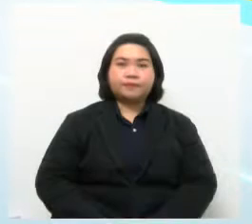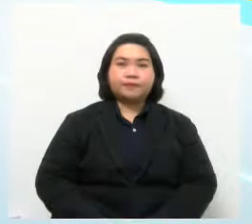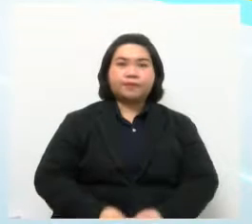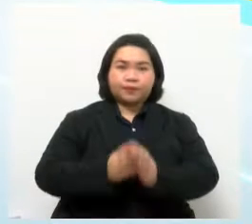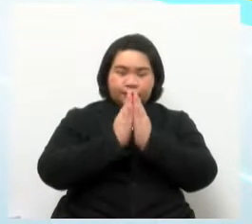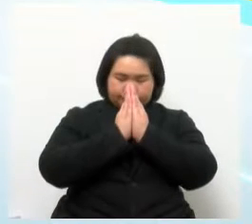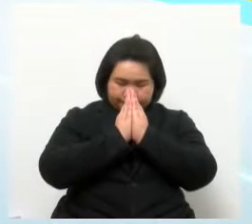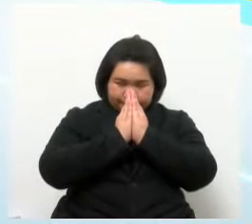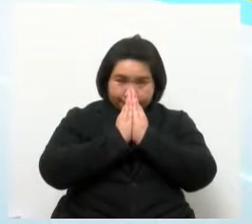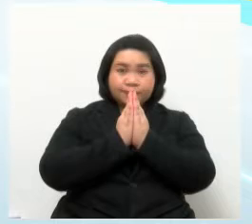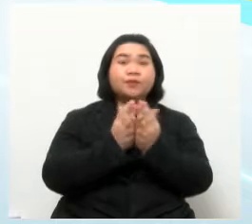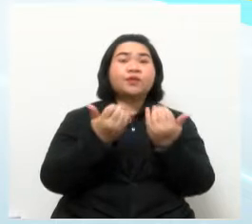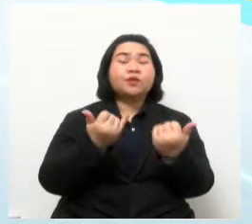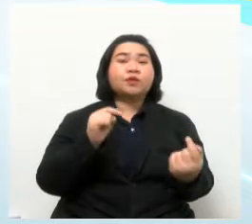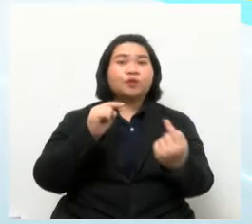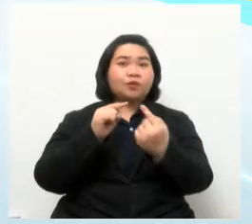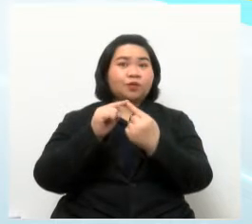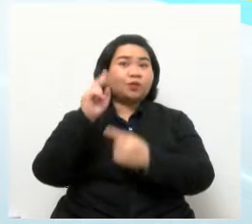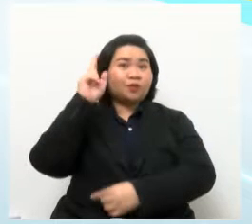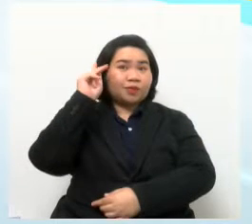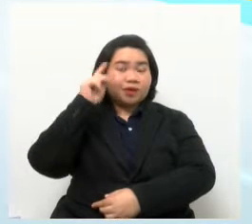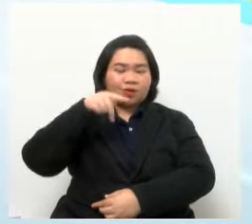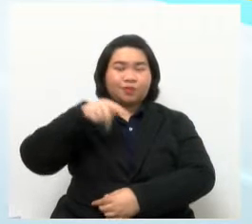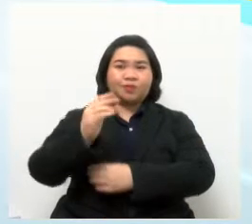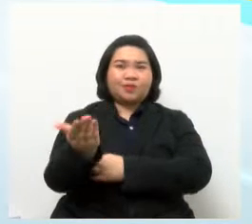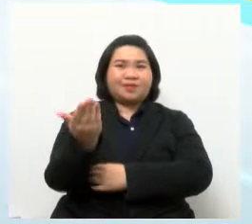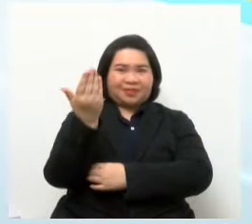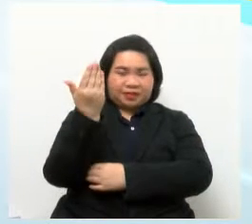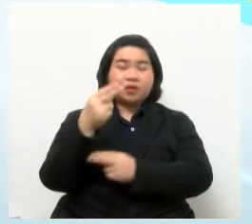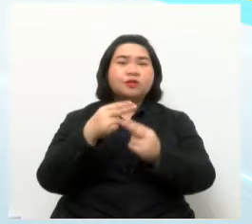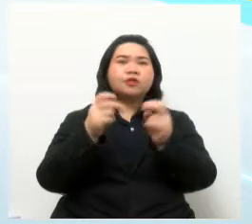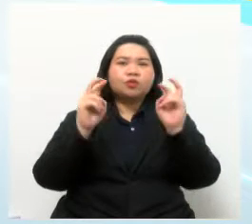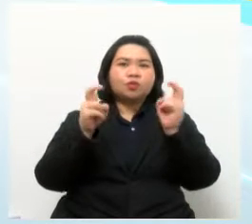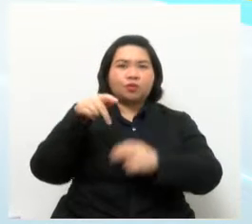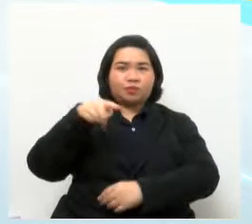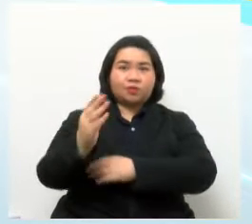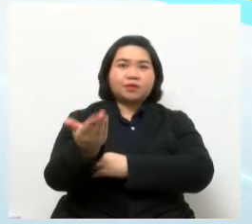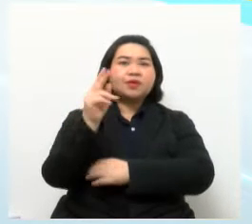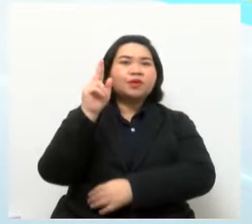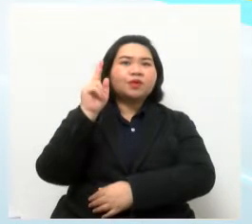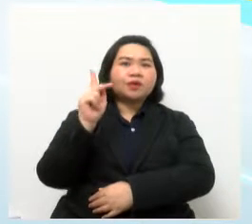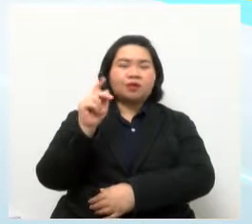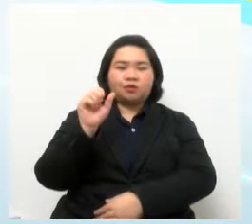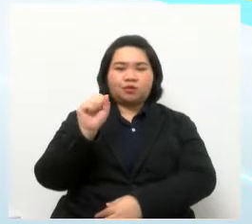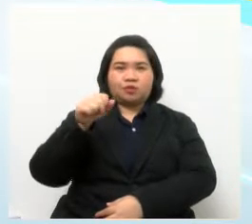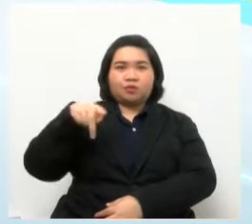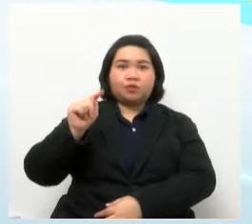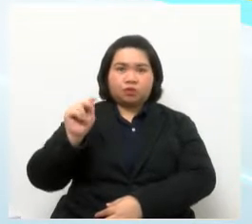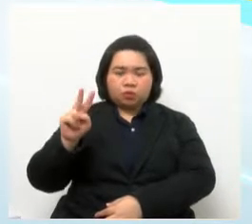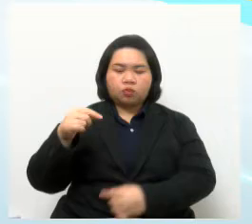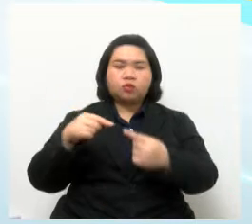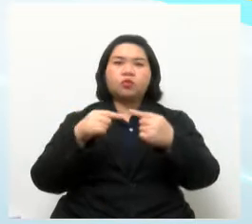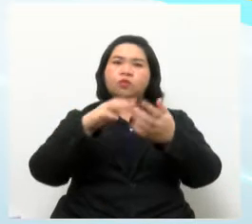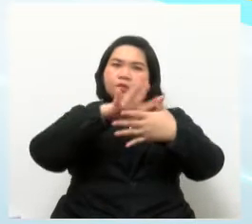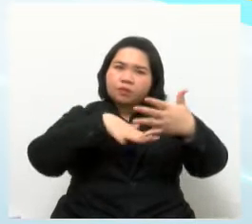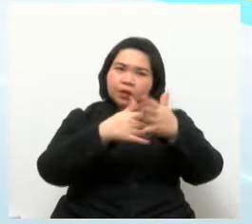สวัสดีค่ะกลับมาพบกันเป็นประจำในทุกเช้าวันพุธแบบนี้นะคะกับรายการผู้เช้าข่าวสปทค่ะรายการที่นำเสนอนโยบายแนวทาง